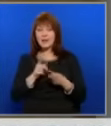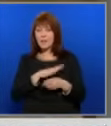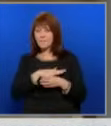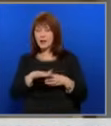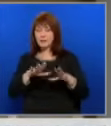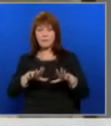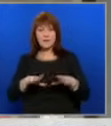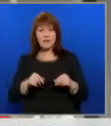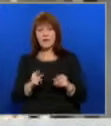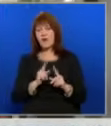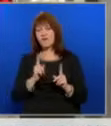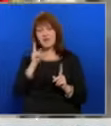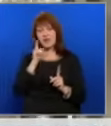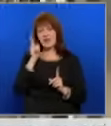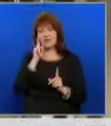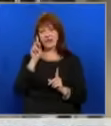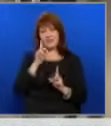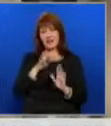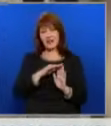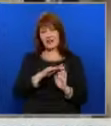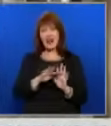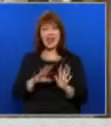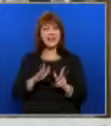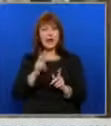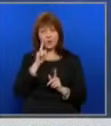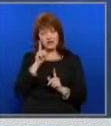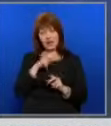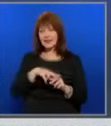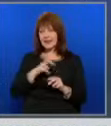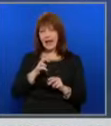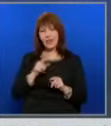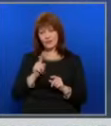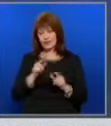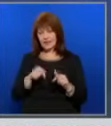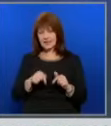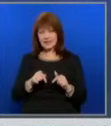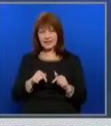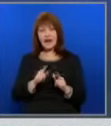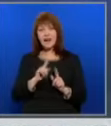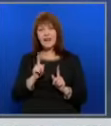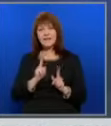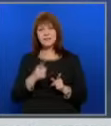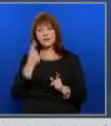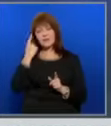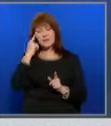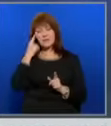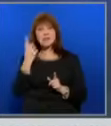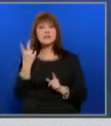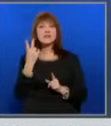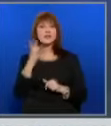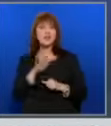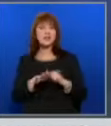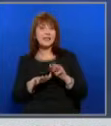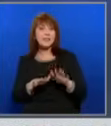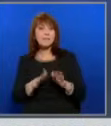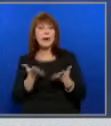приемане въобще не е на дневен ред. Някой ден да, но не сега. Не мисля, че трябва да мислим за втората стъпка преди да сме направили